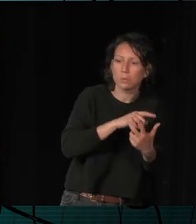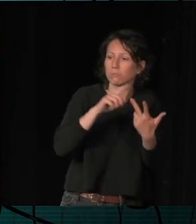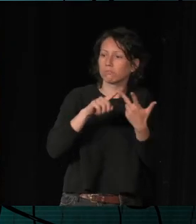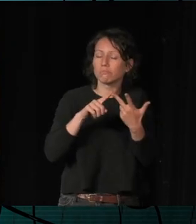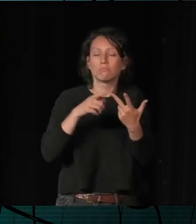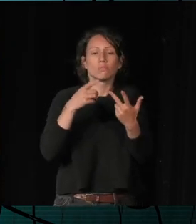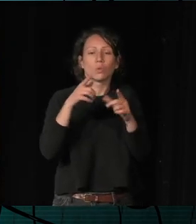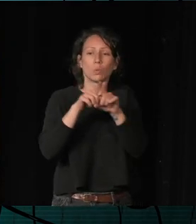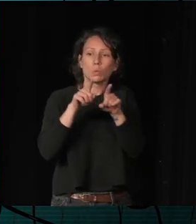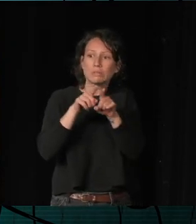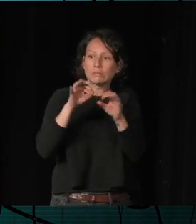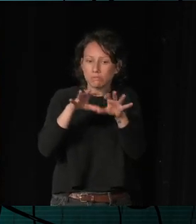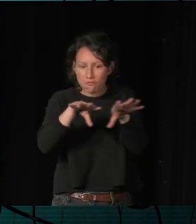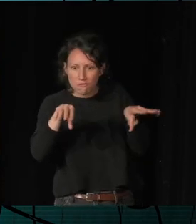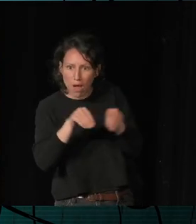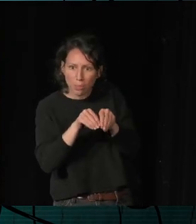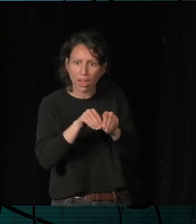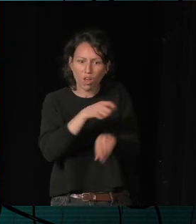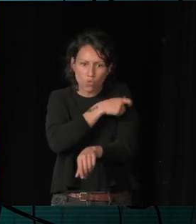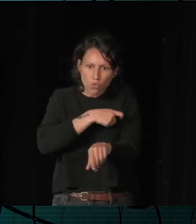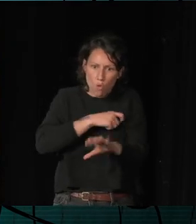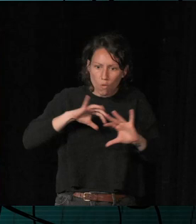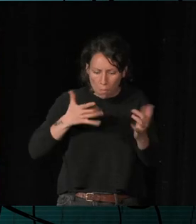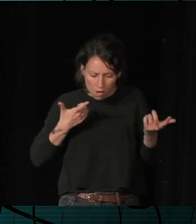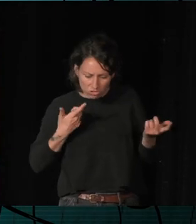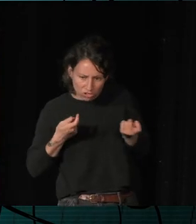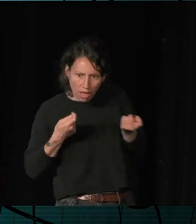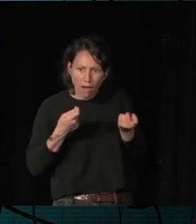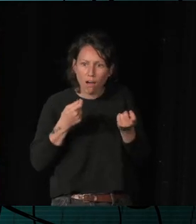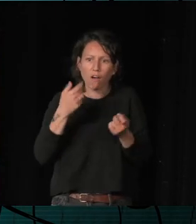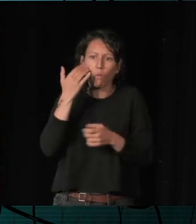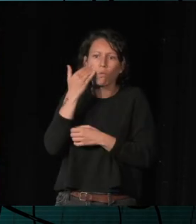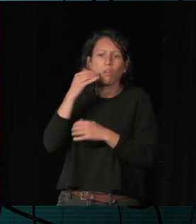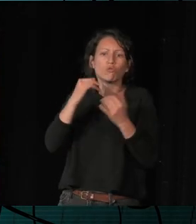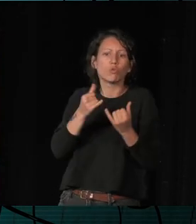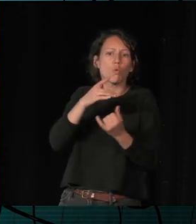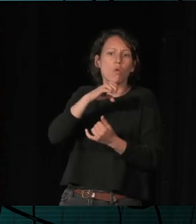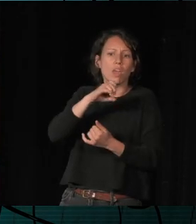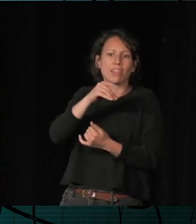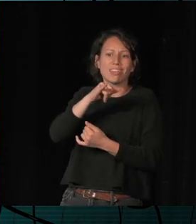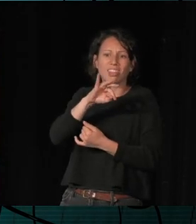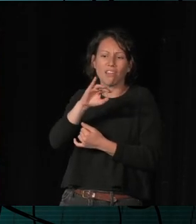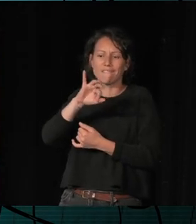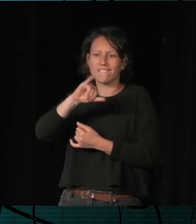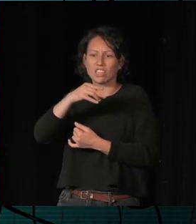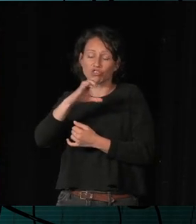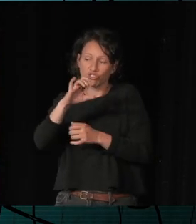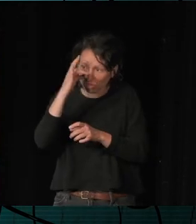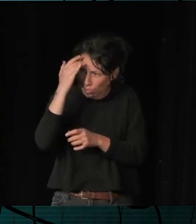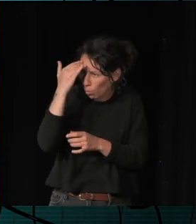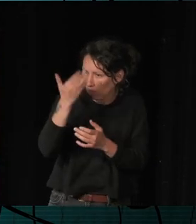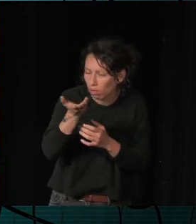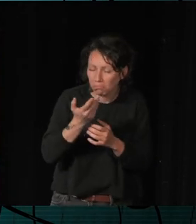famille et d'accepter le deuil dans Edith Finch, que tout le monde connaît j'imagine. On pourrait également citer la